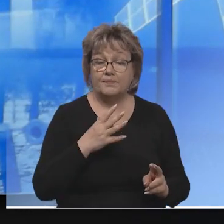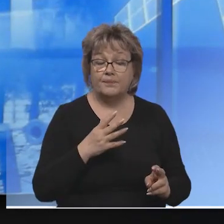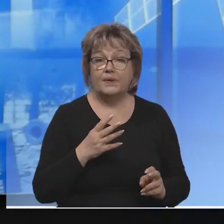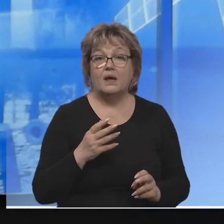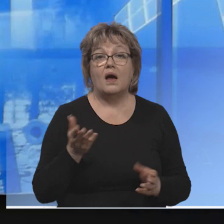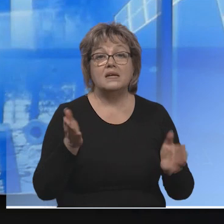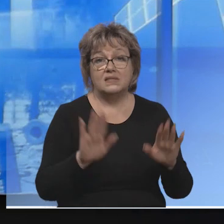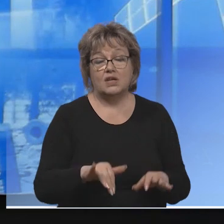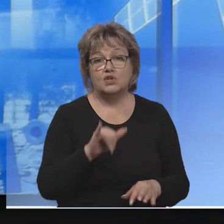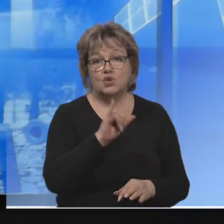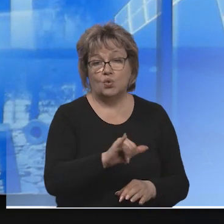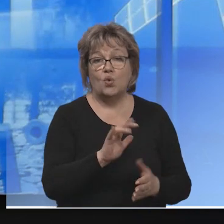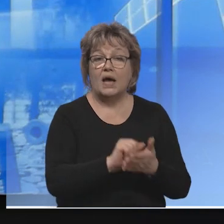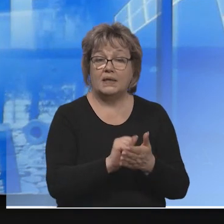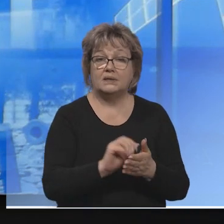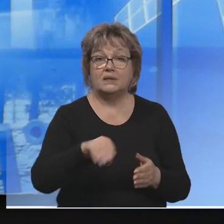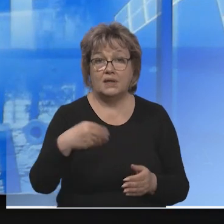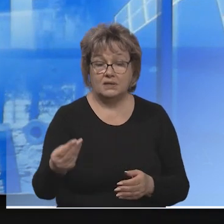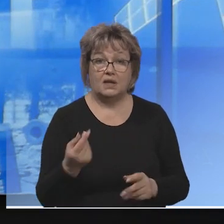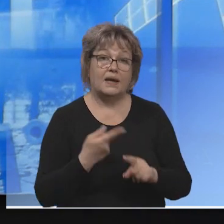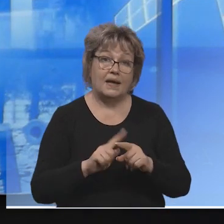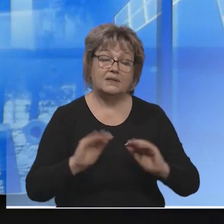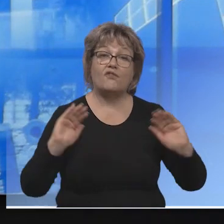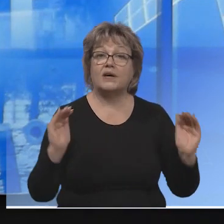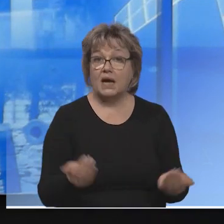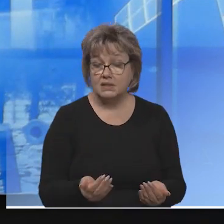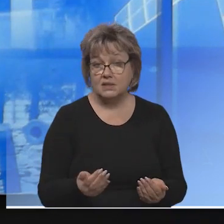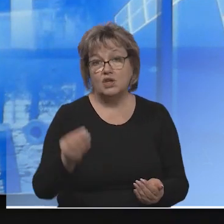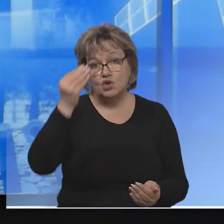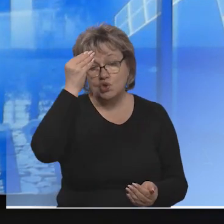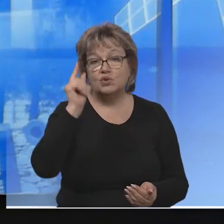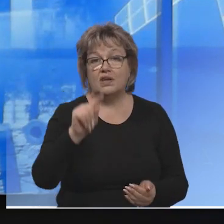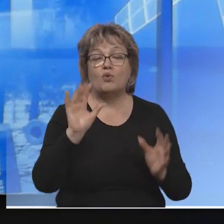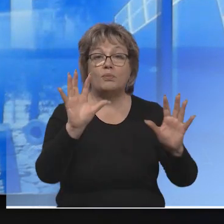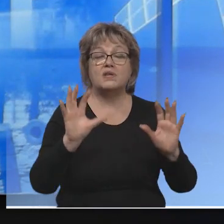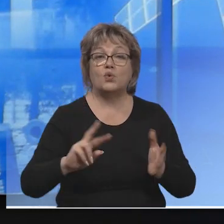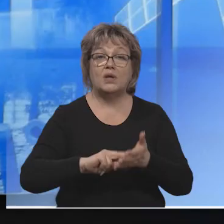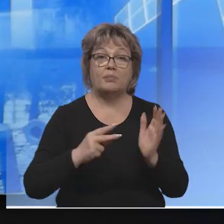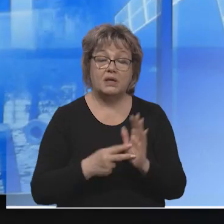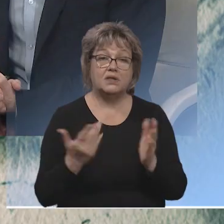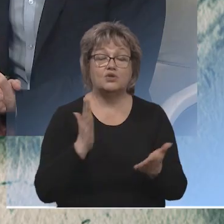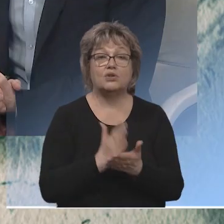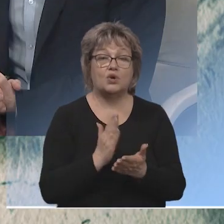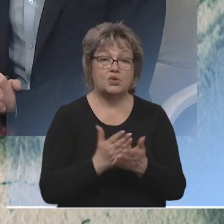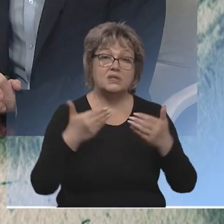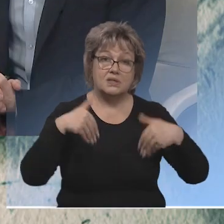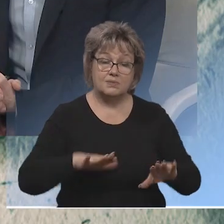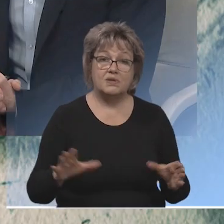платят арендодателю, останется у арендодателя. Это вот вкратце суть того законопроекта, который сейчас